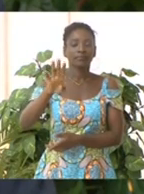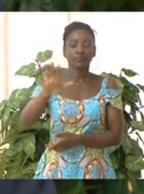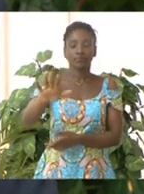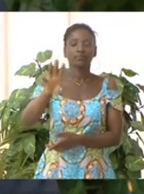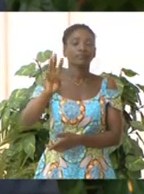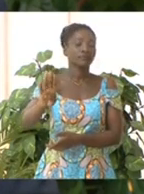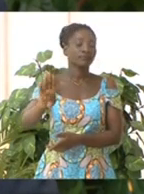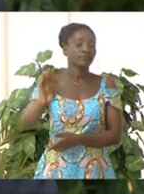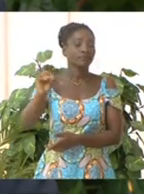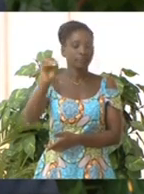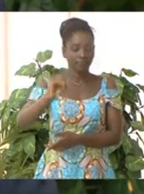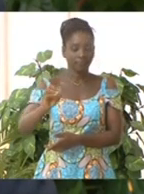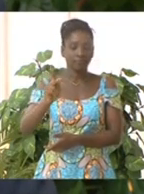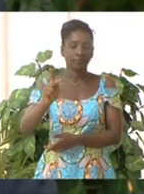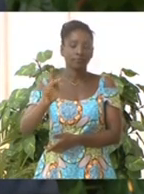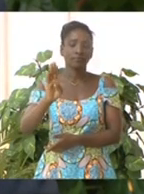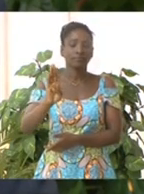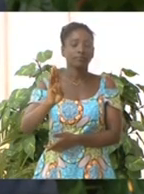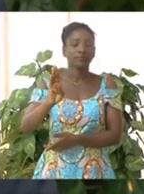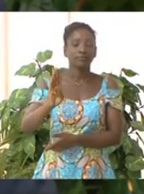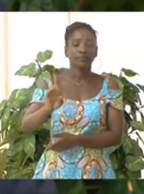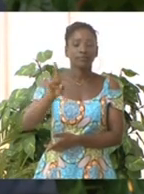0,54%. Kwadio Conan Bertin,